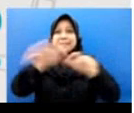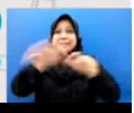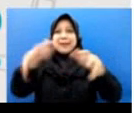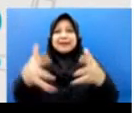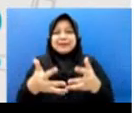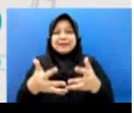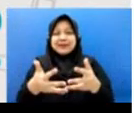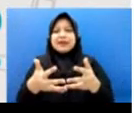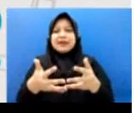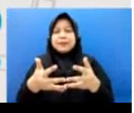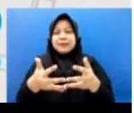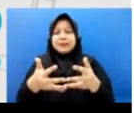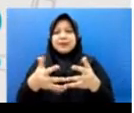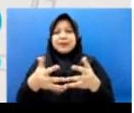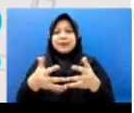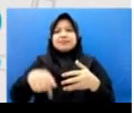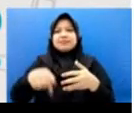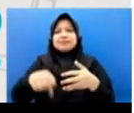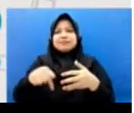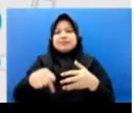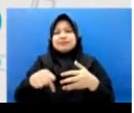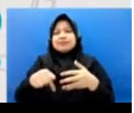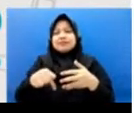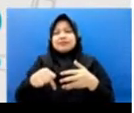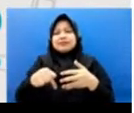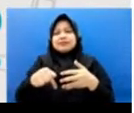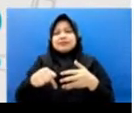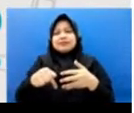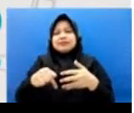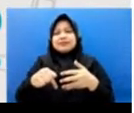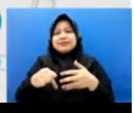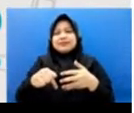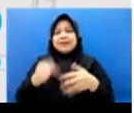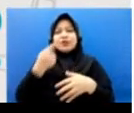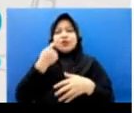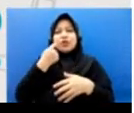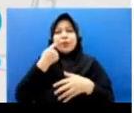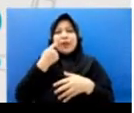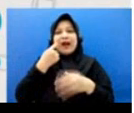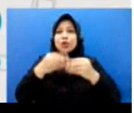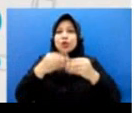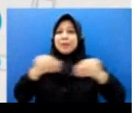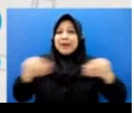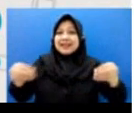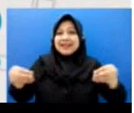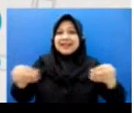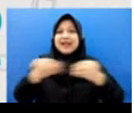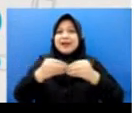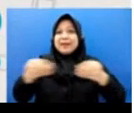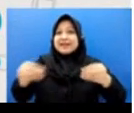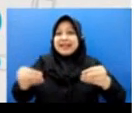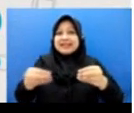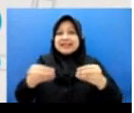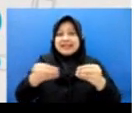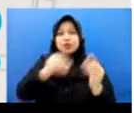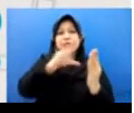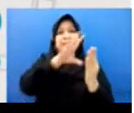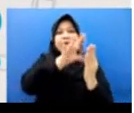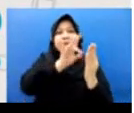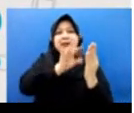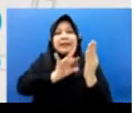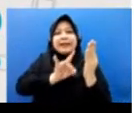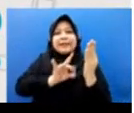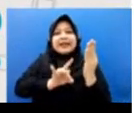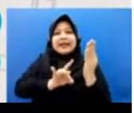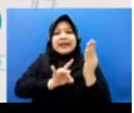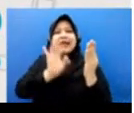banyak kompetensi yang kita kuasai. Jadi kita bisa memilah materi esensial mana yang kita ajarkan. Sehingga sebetulnya tidak banyak